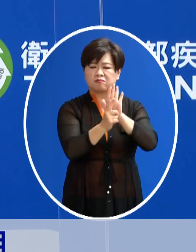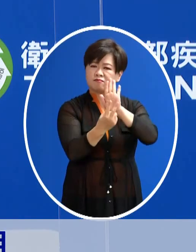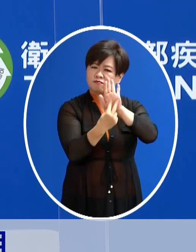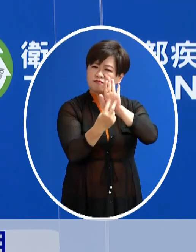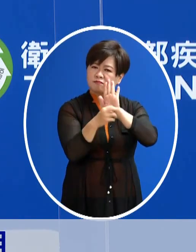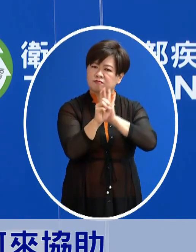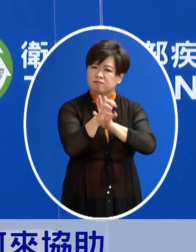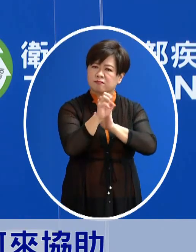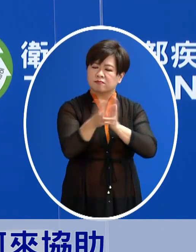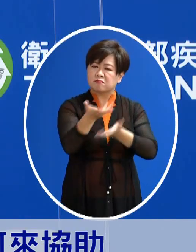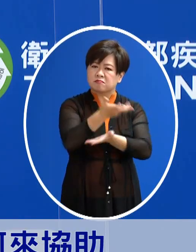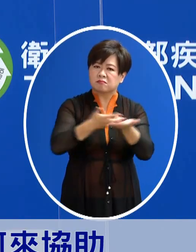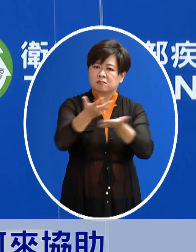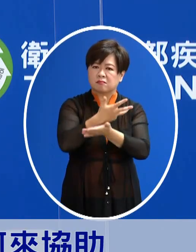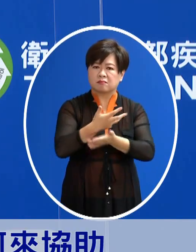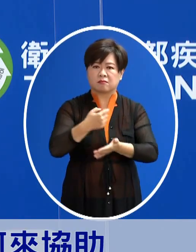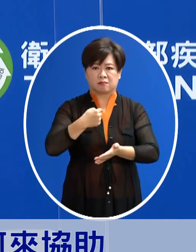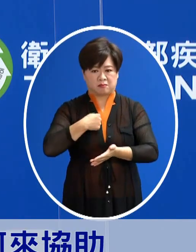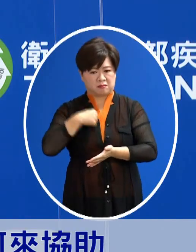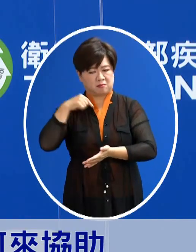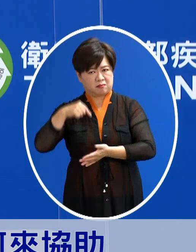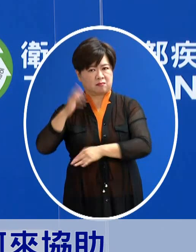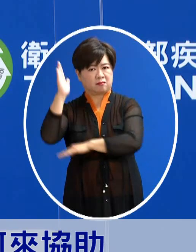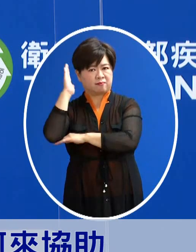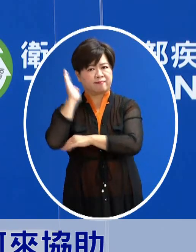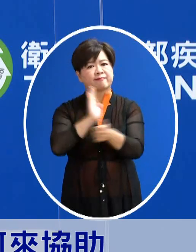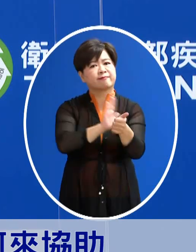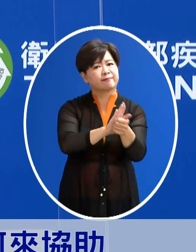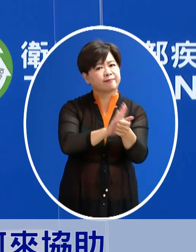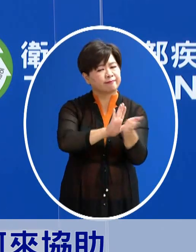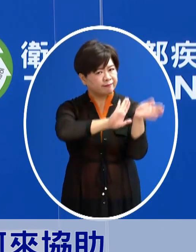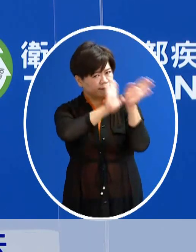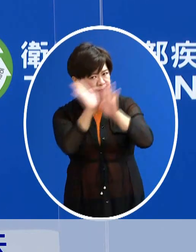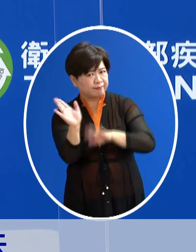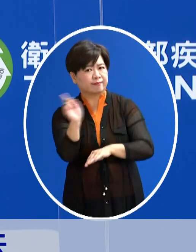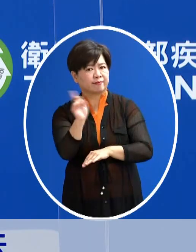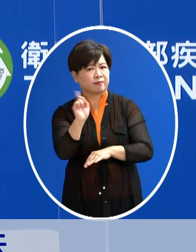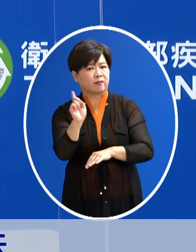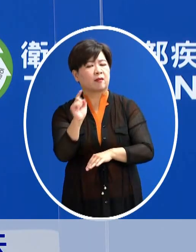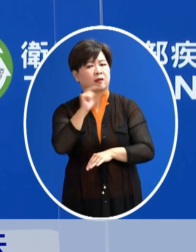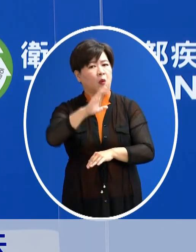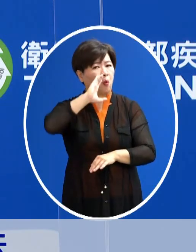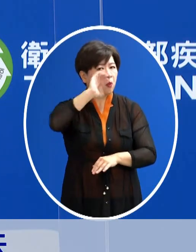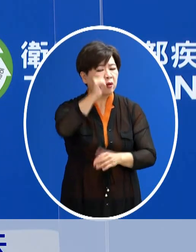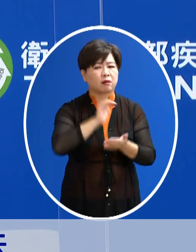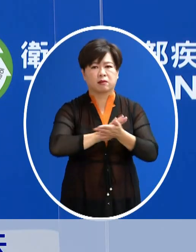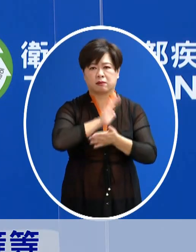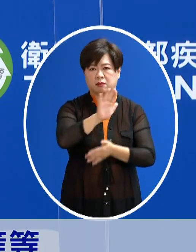那我们也告诉他我们怎么如何来做协助哈，所以后续他才会回去